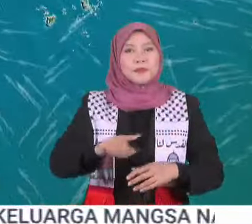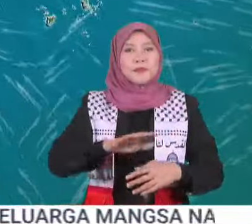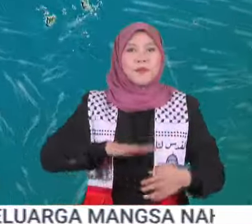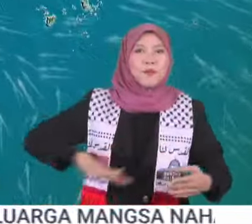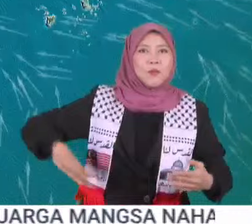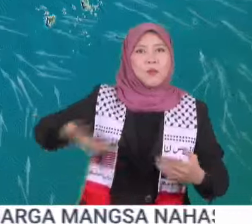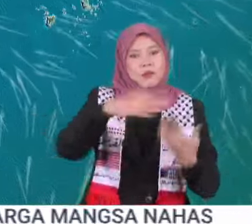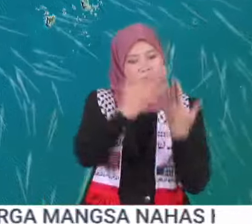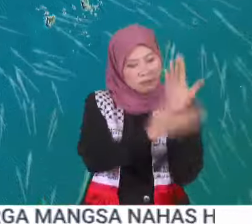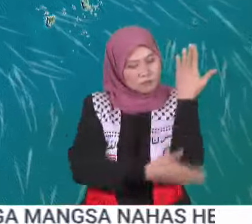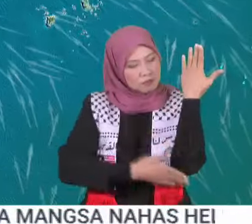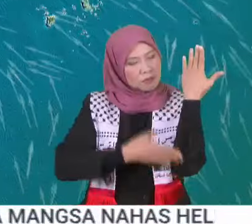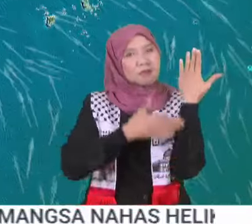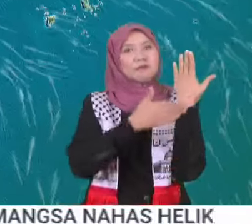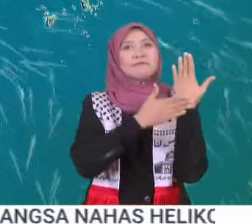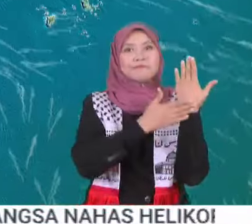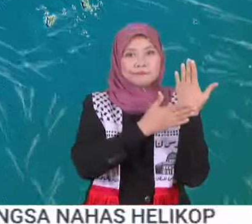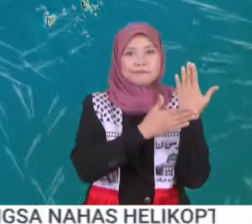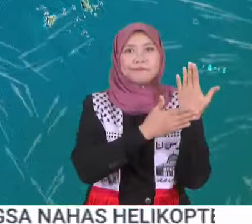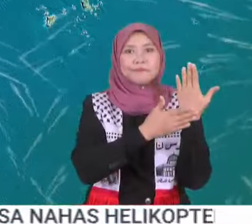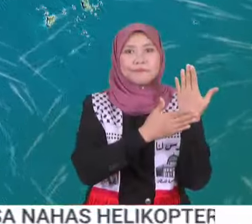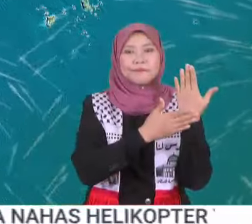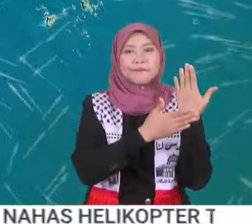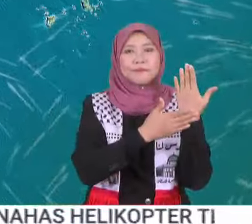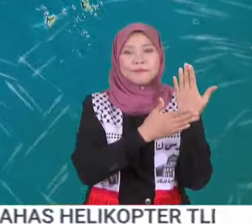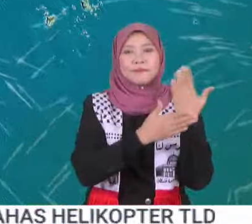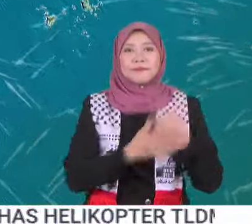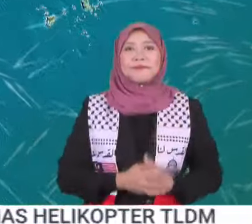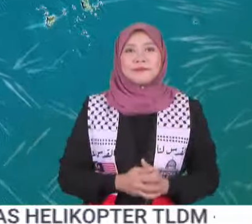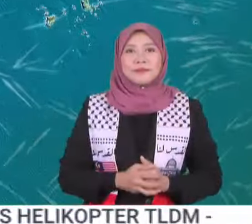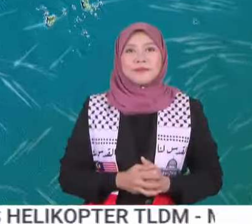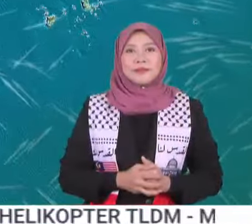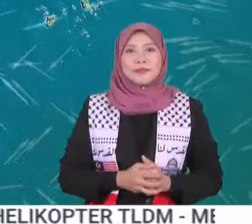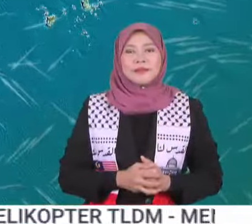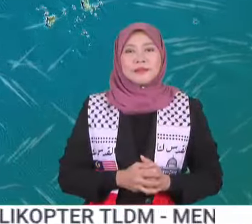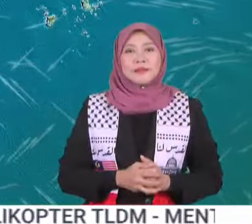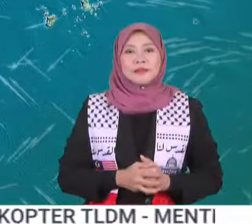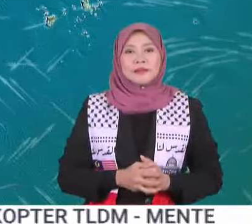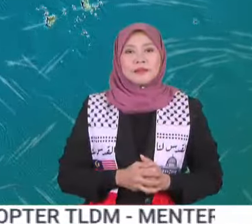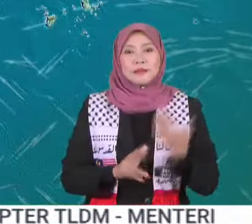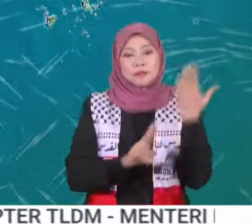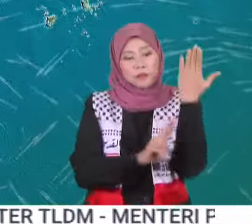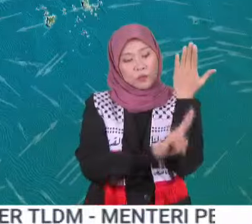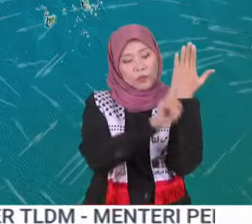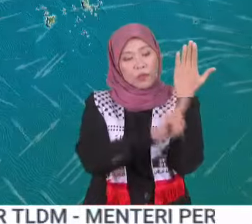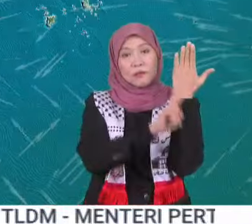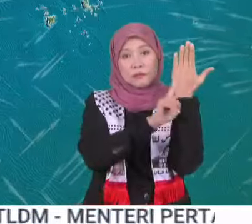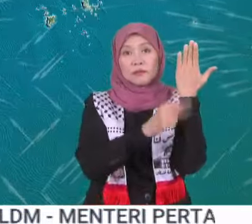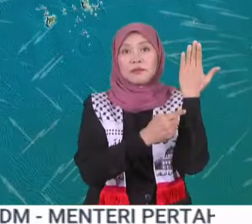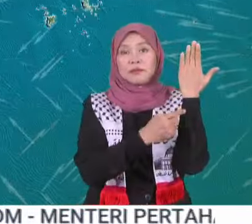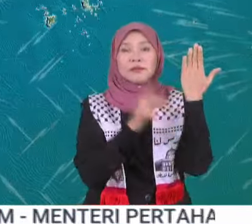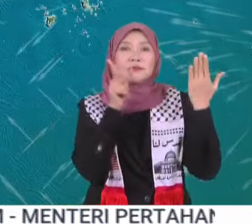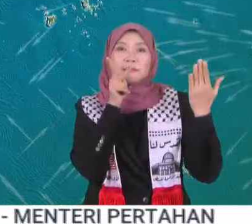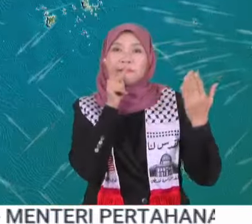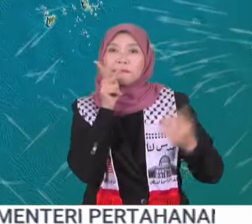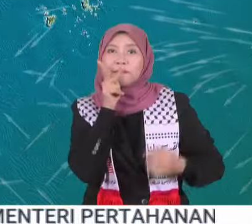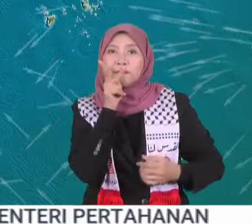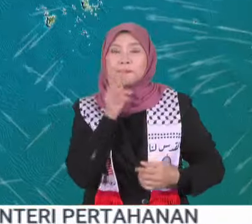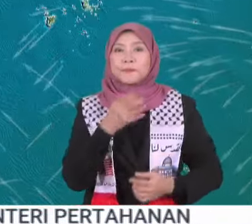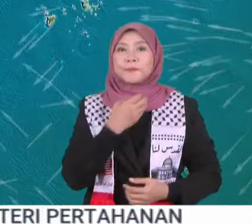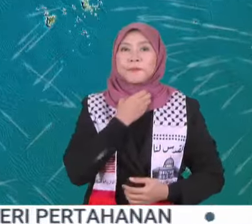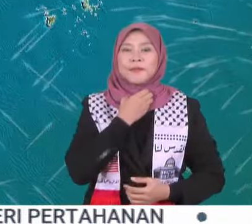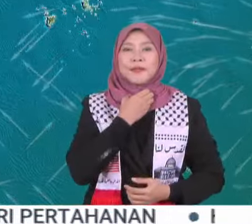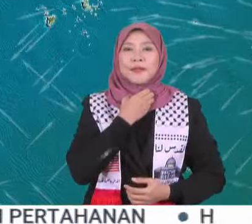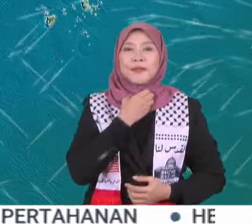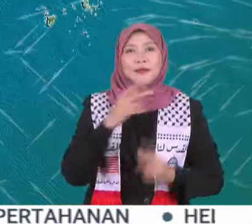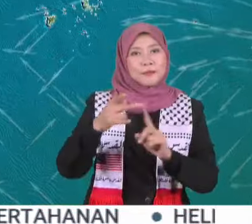hampir keseluruhan negeri di semenanjung Malaysia, terutamanya melibatkan kawasan di sebelah utara iaitu di sekitar negeri Kedah, Perak